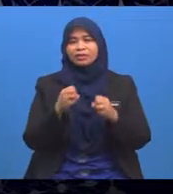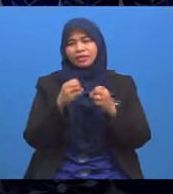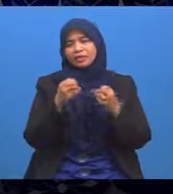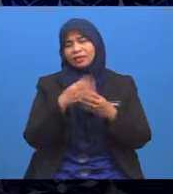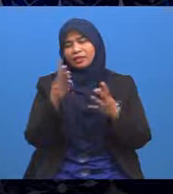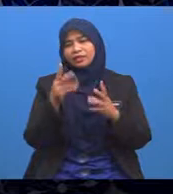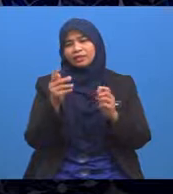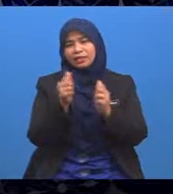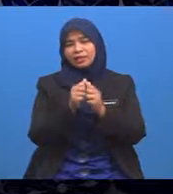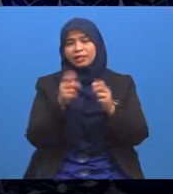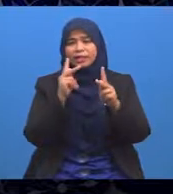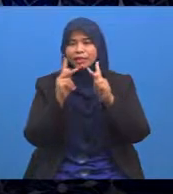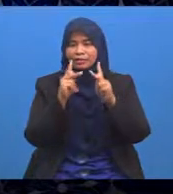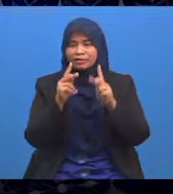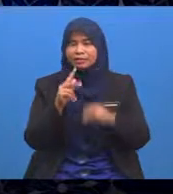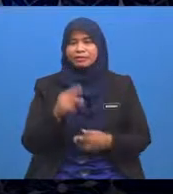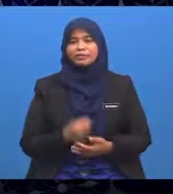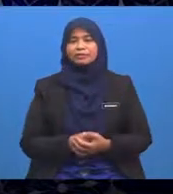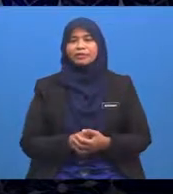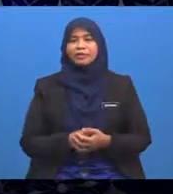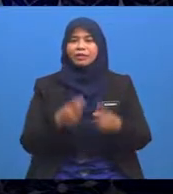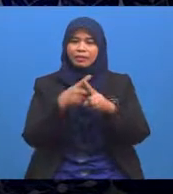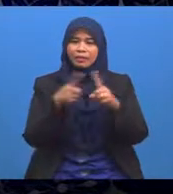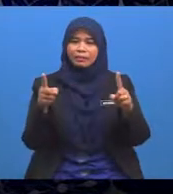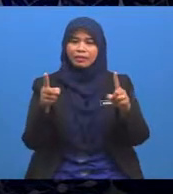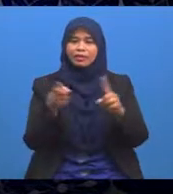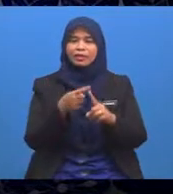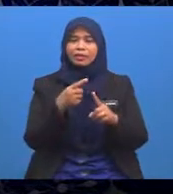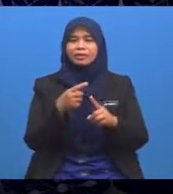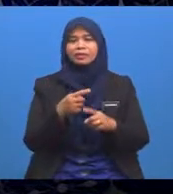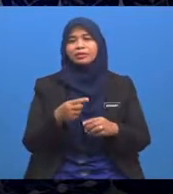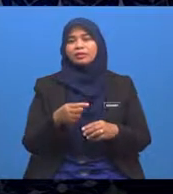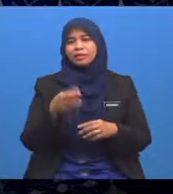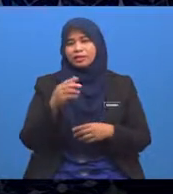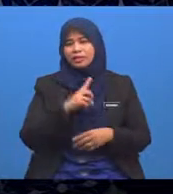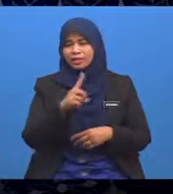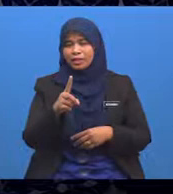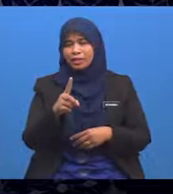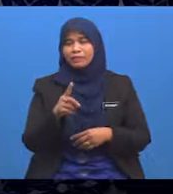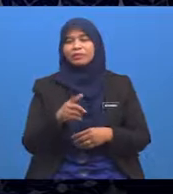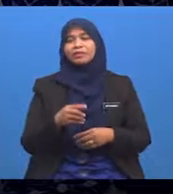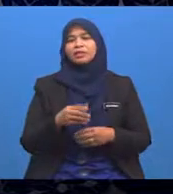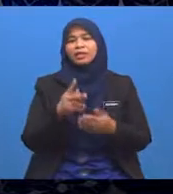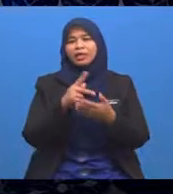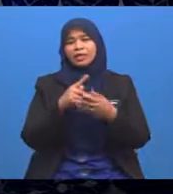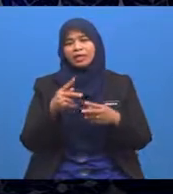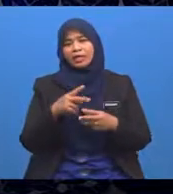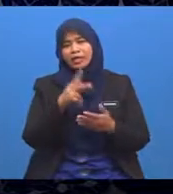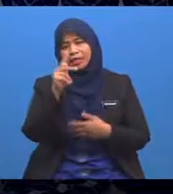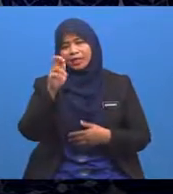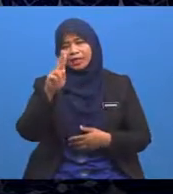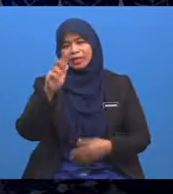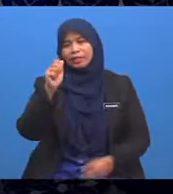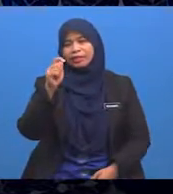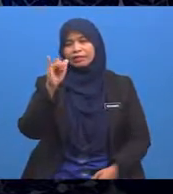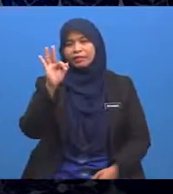dengan kata-kata. Namun demikian, dari kacamata Islam, daya kreatif serta adalah